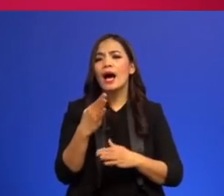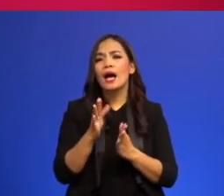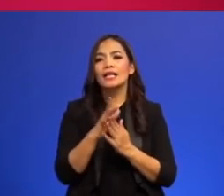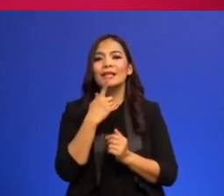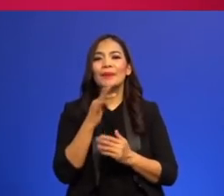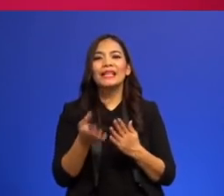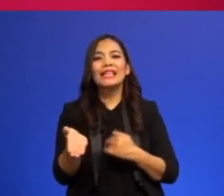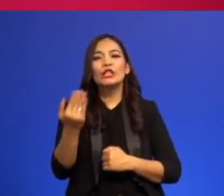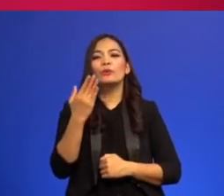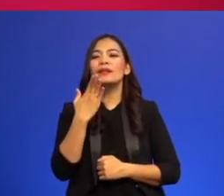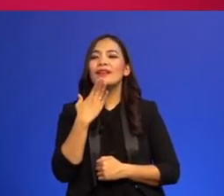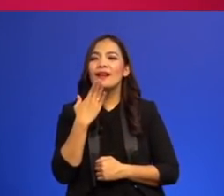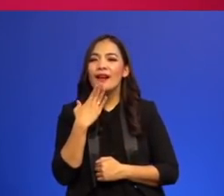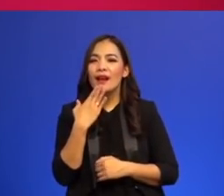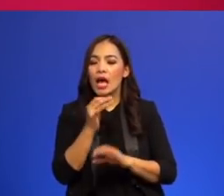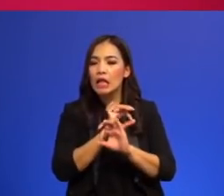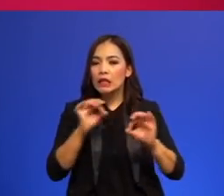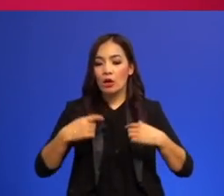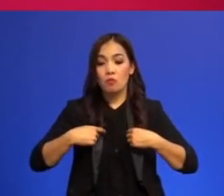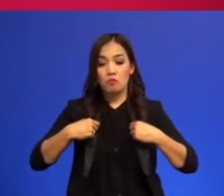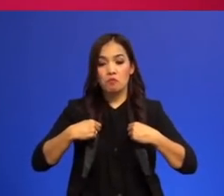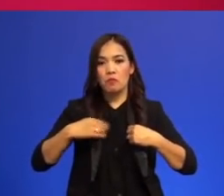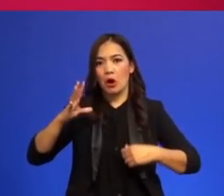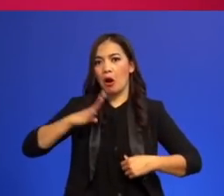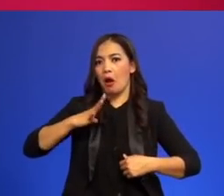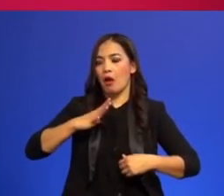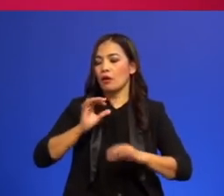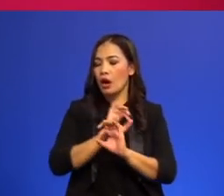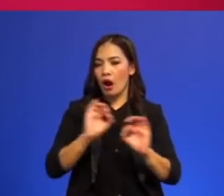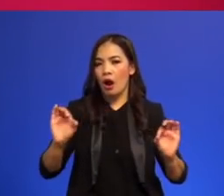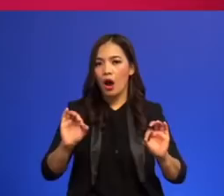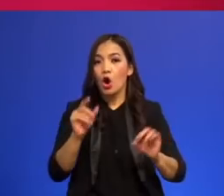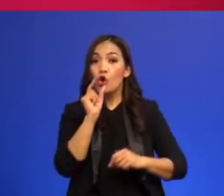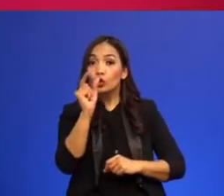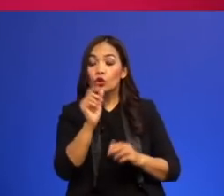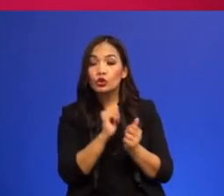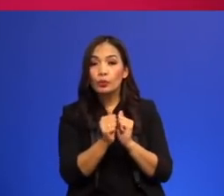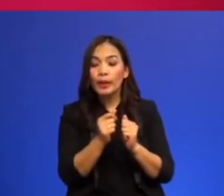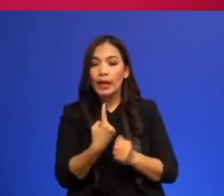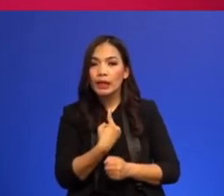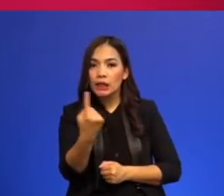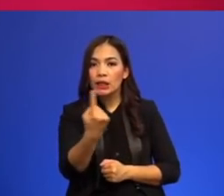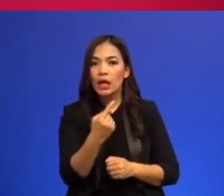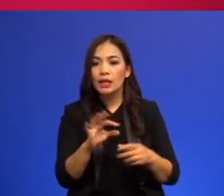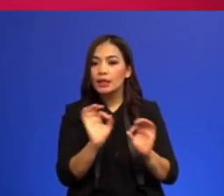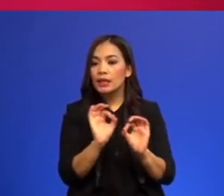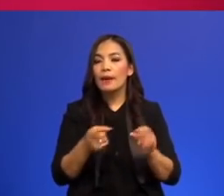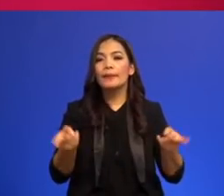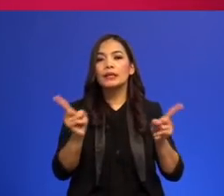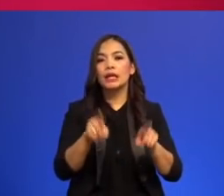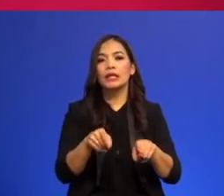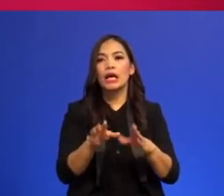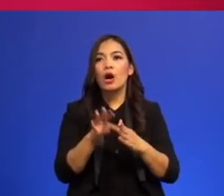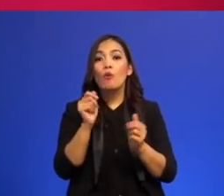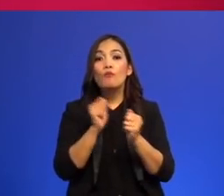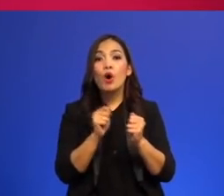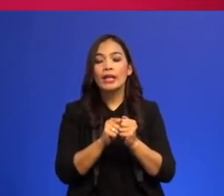kesederhanaan. Tidak bergaya hidup konsumtif. Demi supaya kita tidak menjadi itu tadi loh.